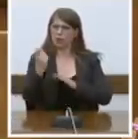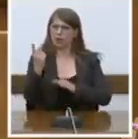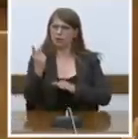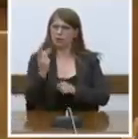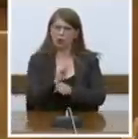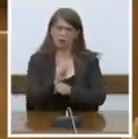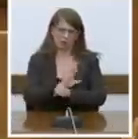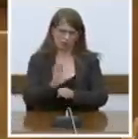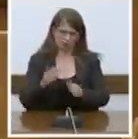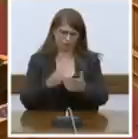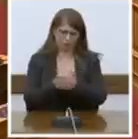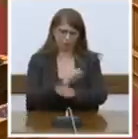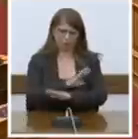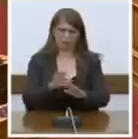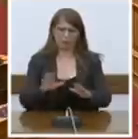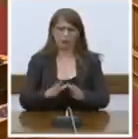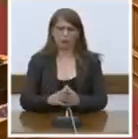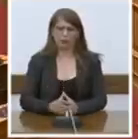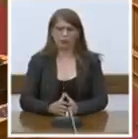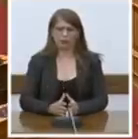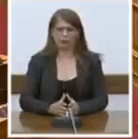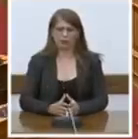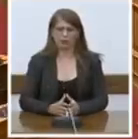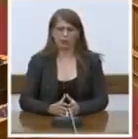χρειαστώ. Ένα με δύο λεπτά.